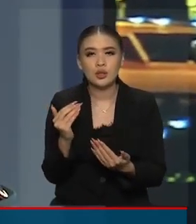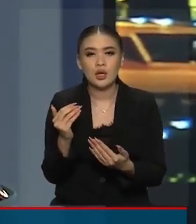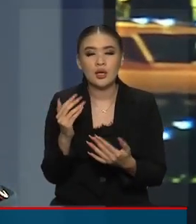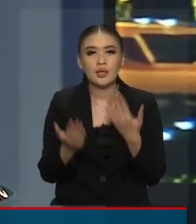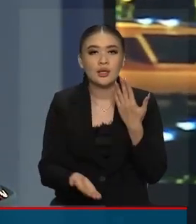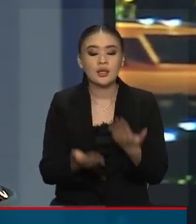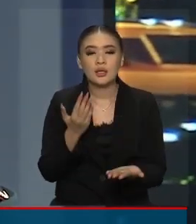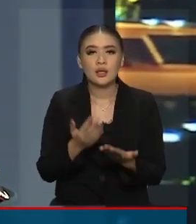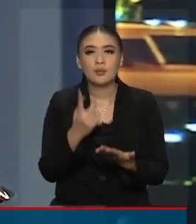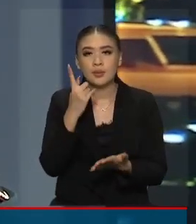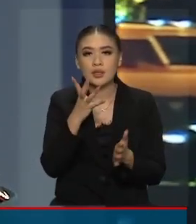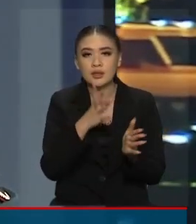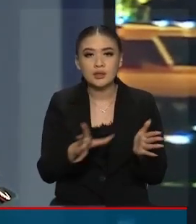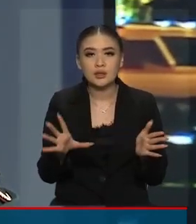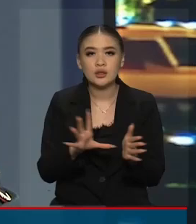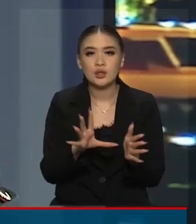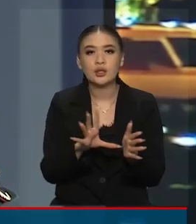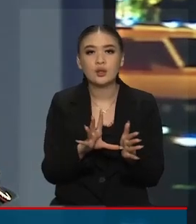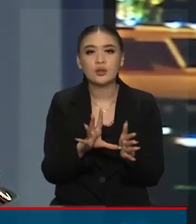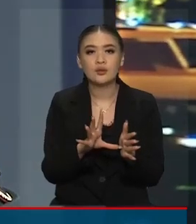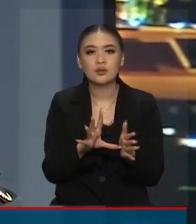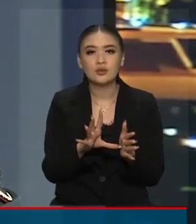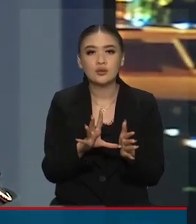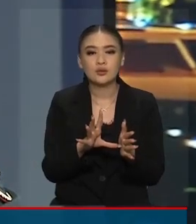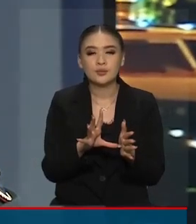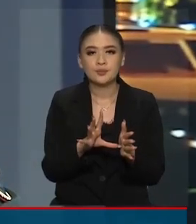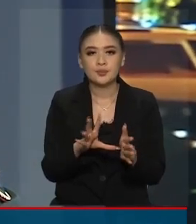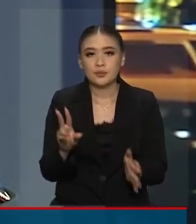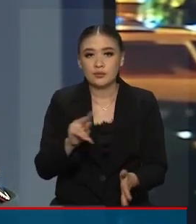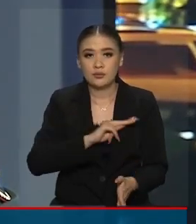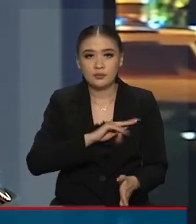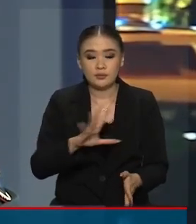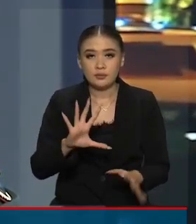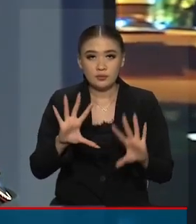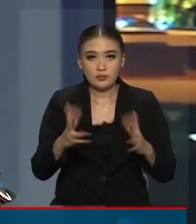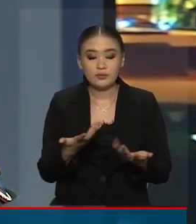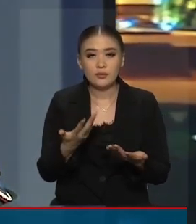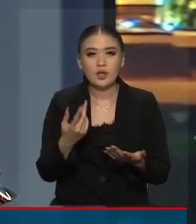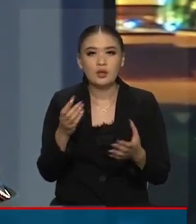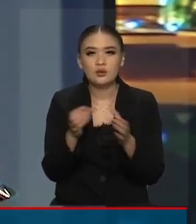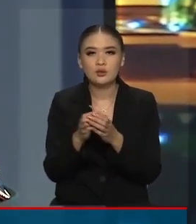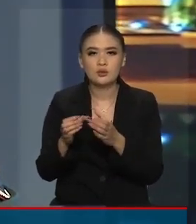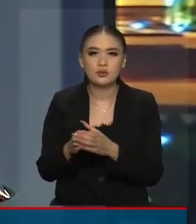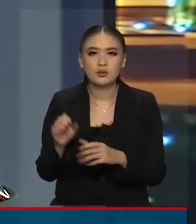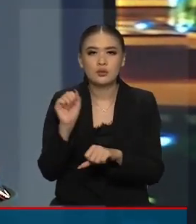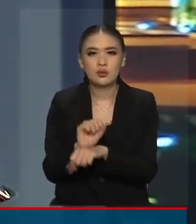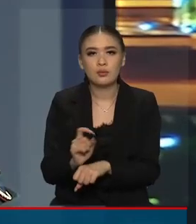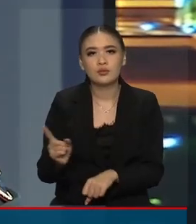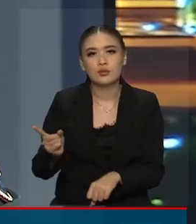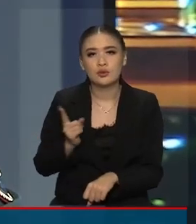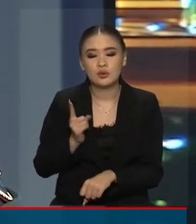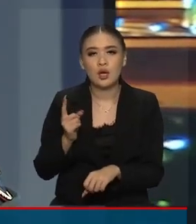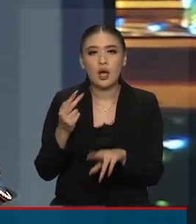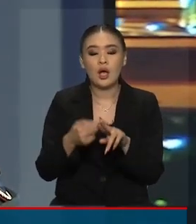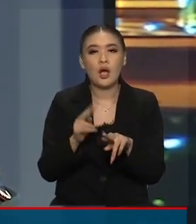бір технология бойынша бір кезеңі істелмесе, қалған топтары тоқтап күтіп тұрады.